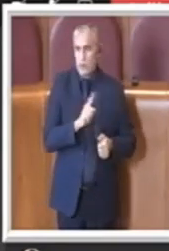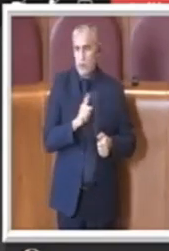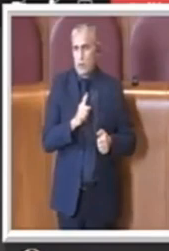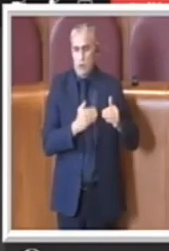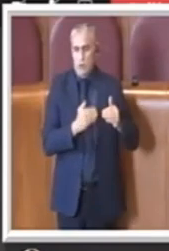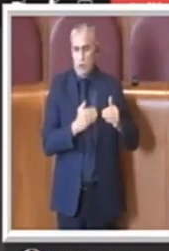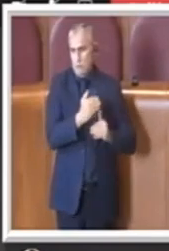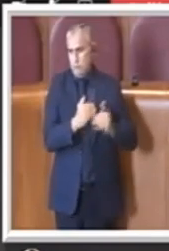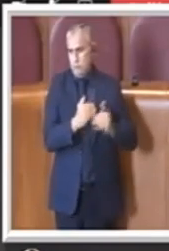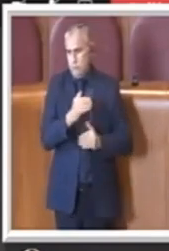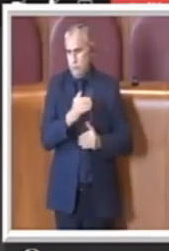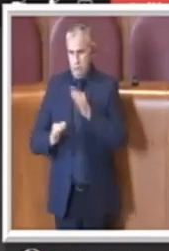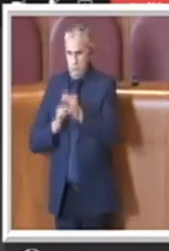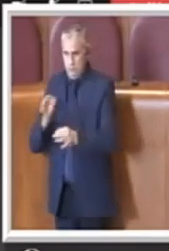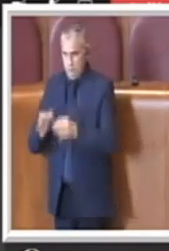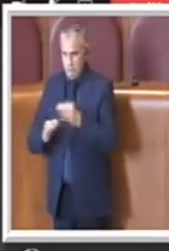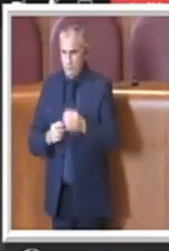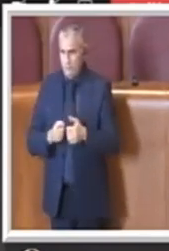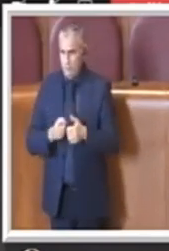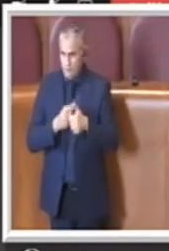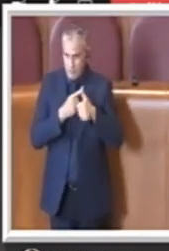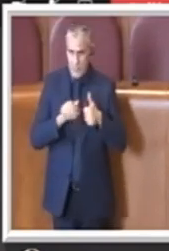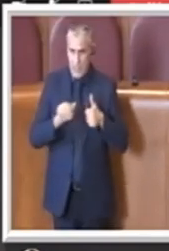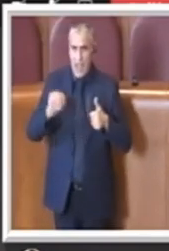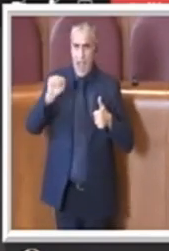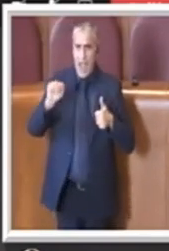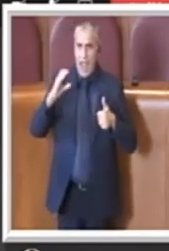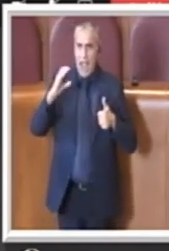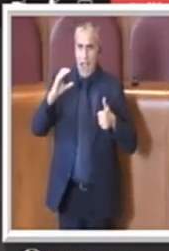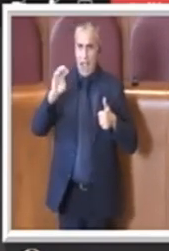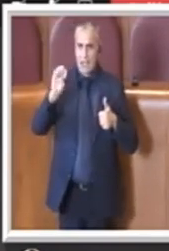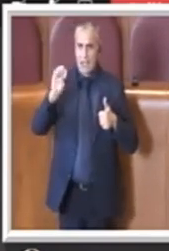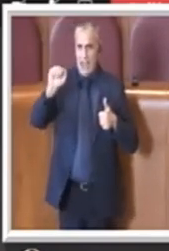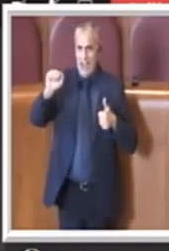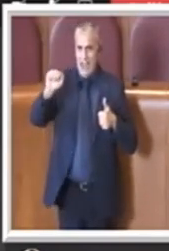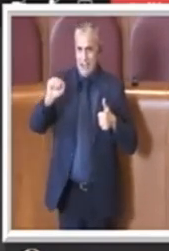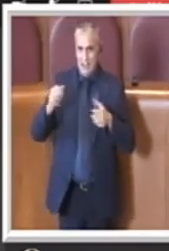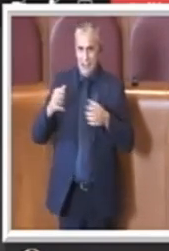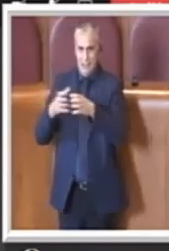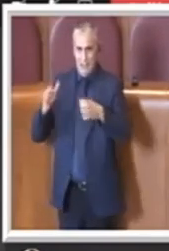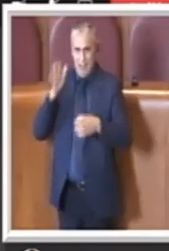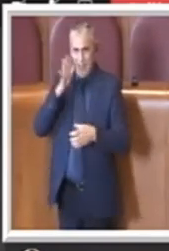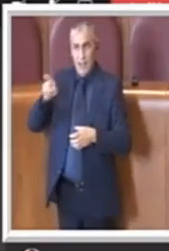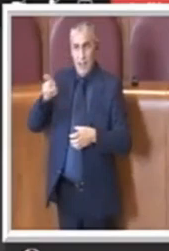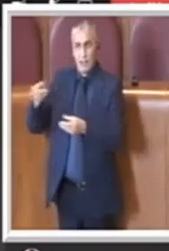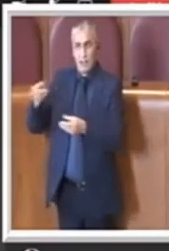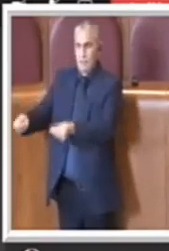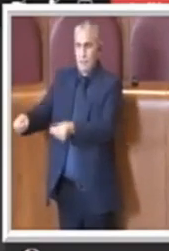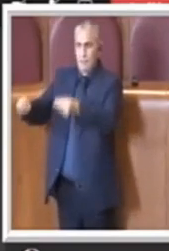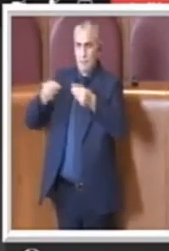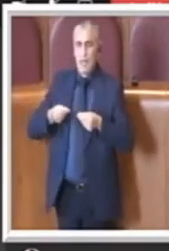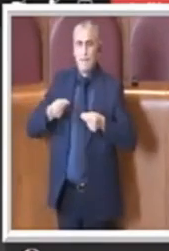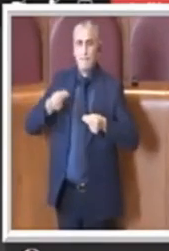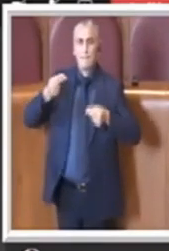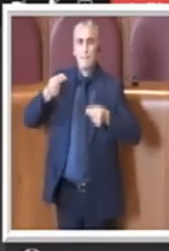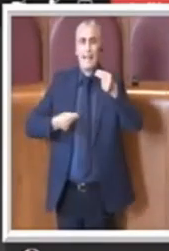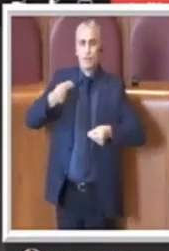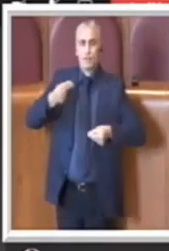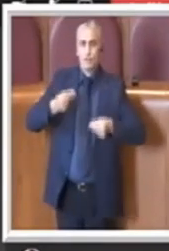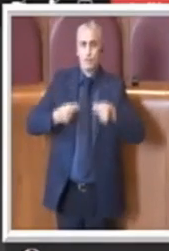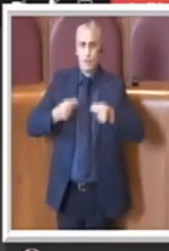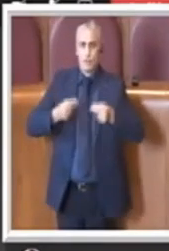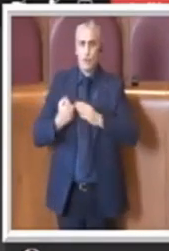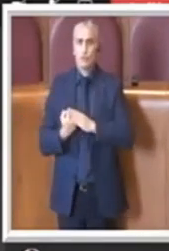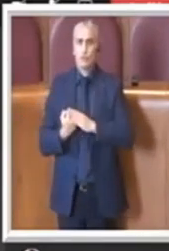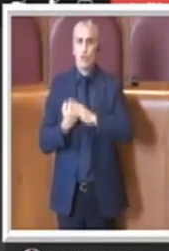cominciamo con parlare di acea acea ha presentato il brano il bilancio di sostenibilità è